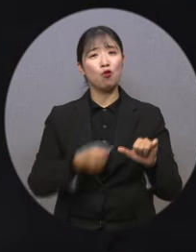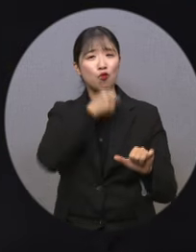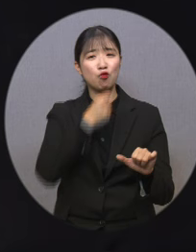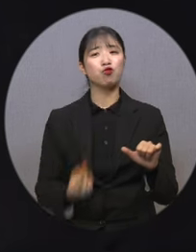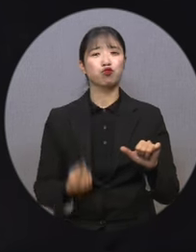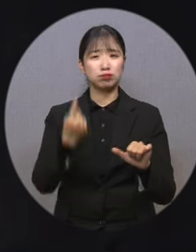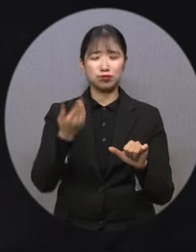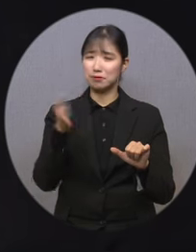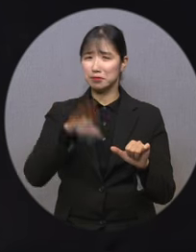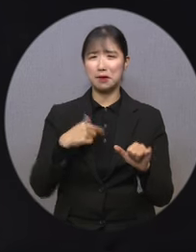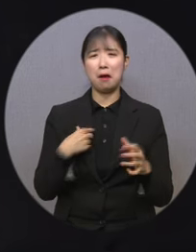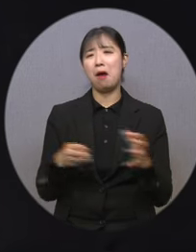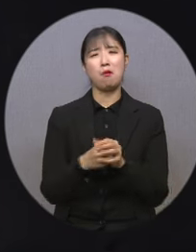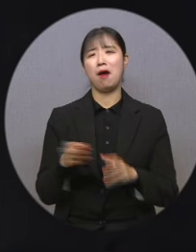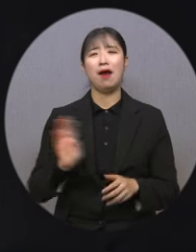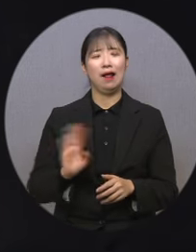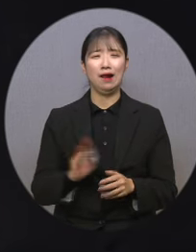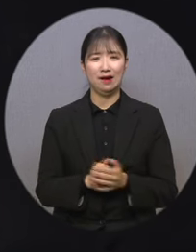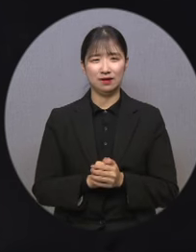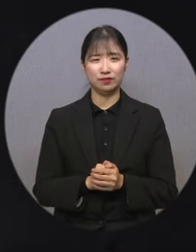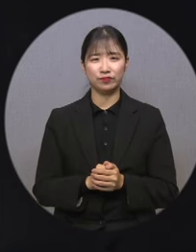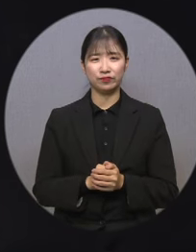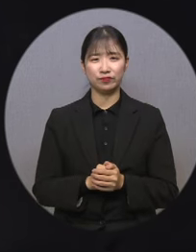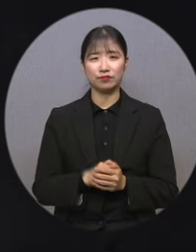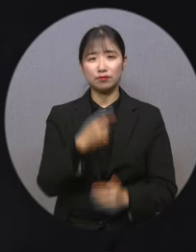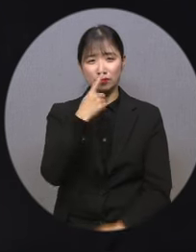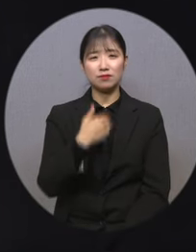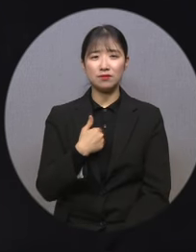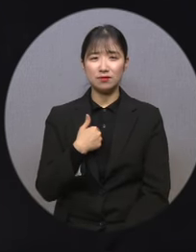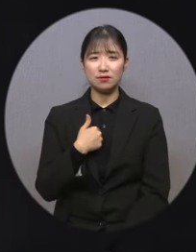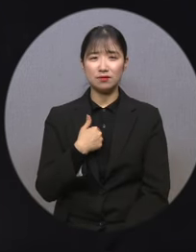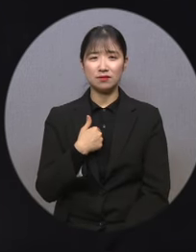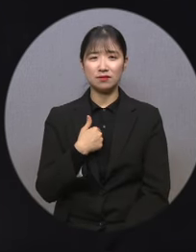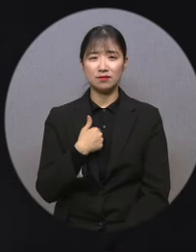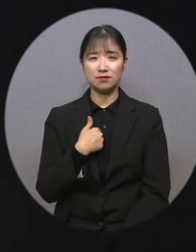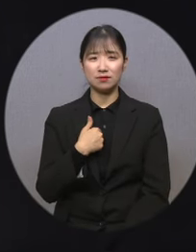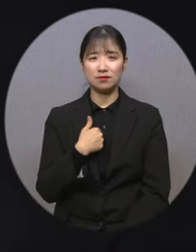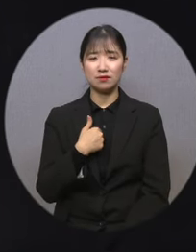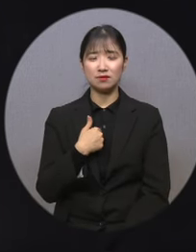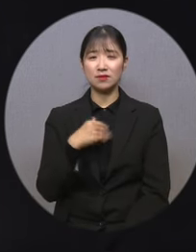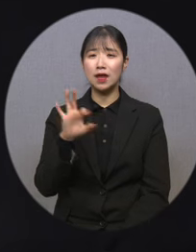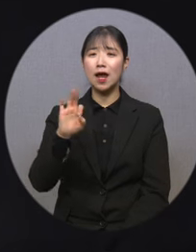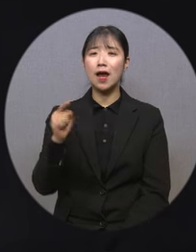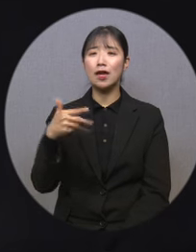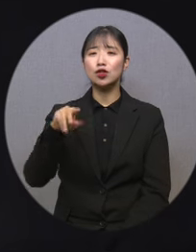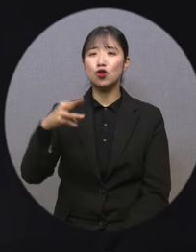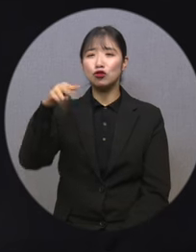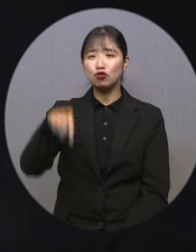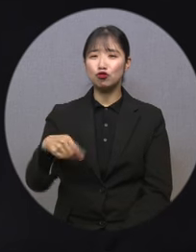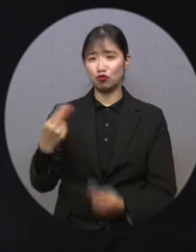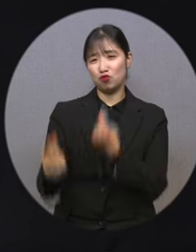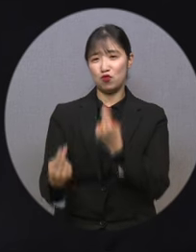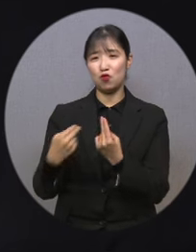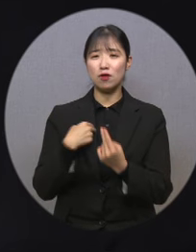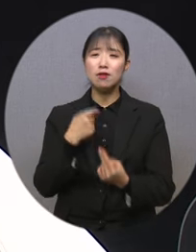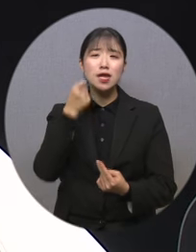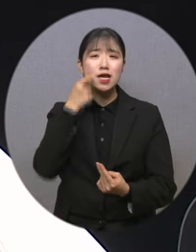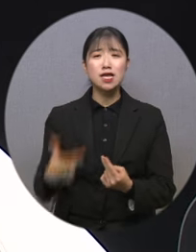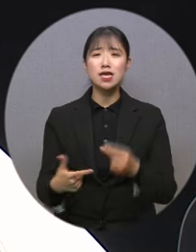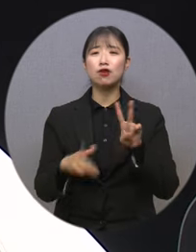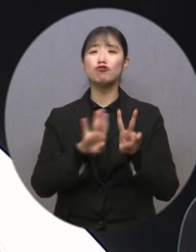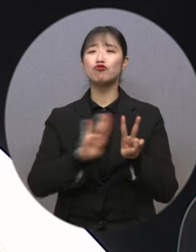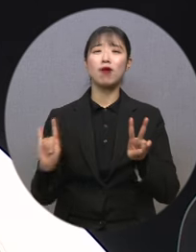요새 넣어주질 않아요. 뭐 저는 상당히 안철수의 약 두 배 정도 인기가